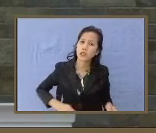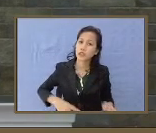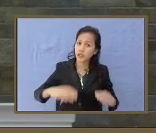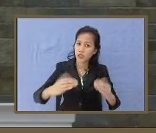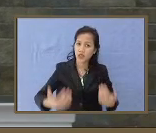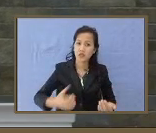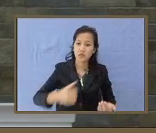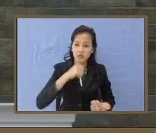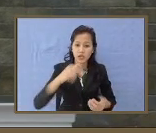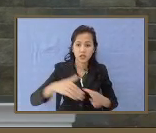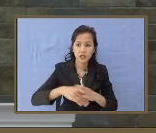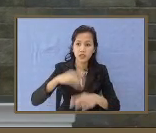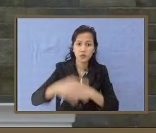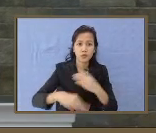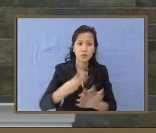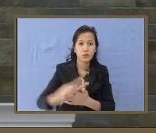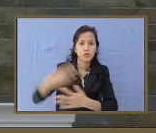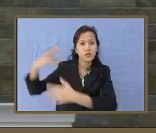henerasyon namin hari kami.